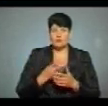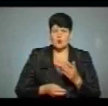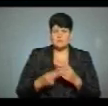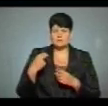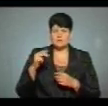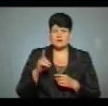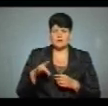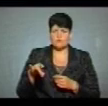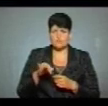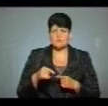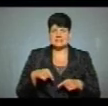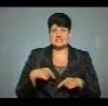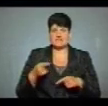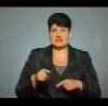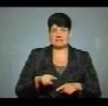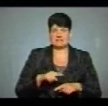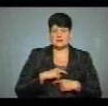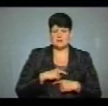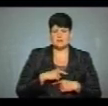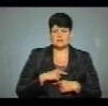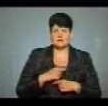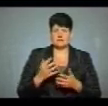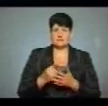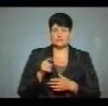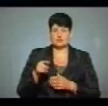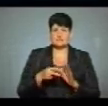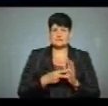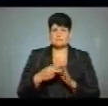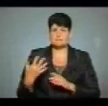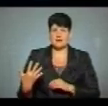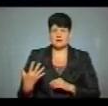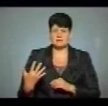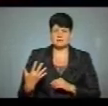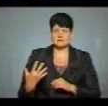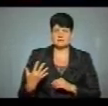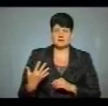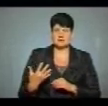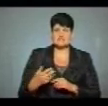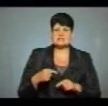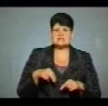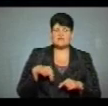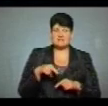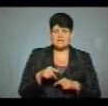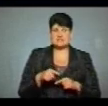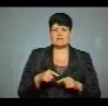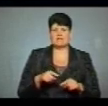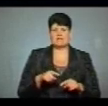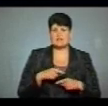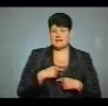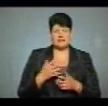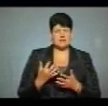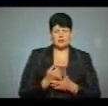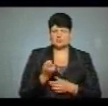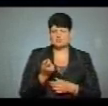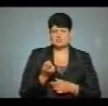чемпіонаті Європи за вихід в фінал, вигравши його 7-5. За вихід в фінал чуть-чуть не вийшлося, може,